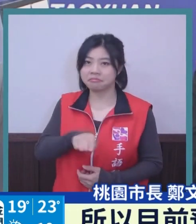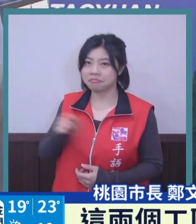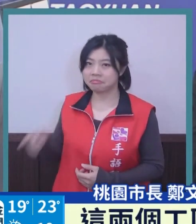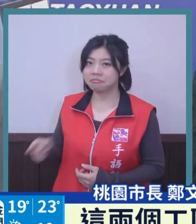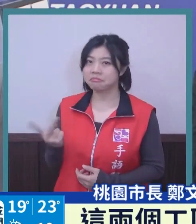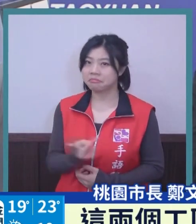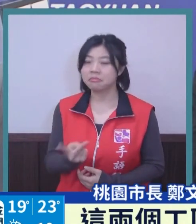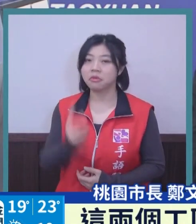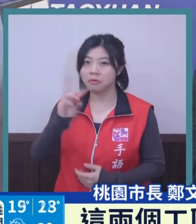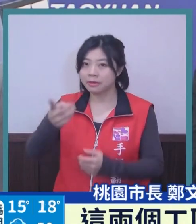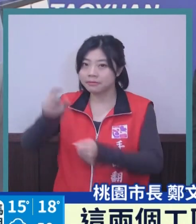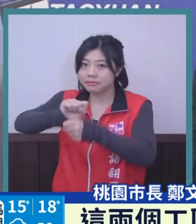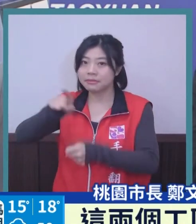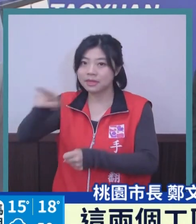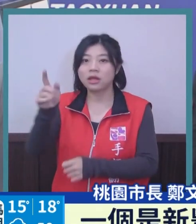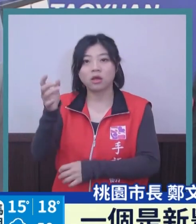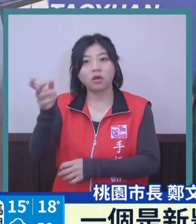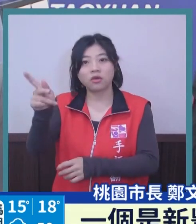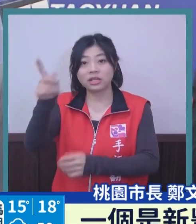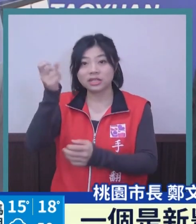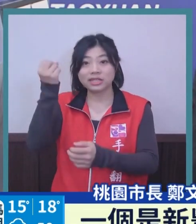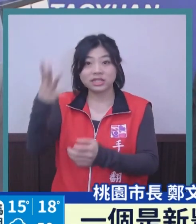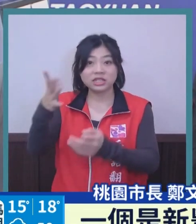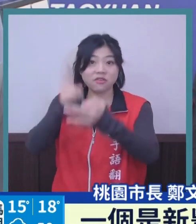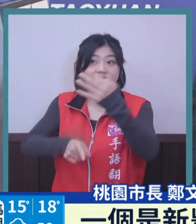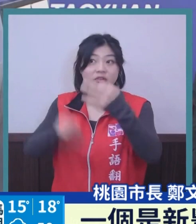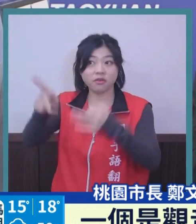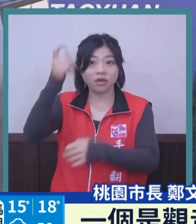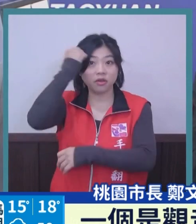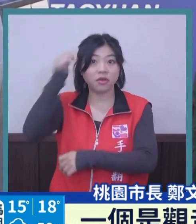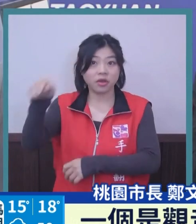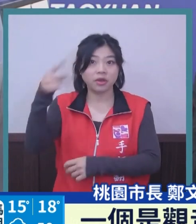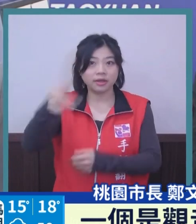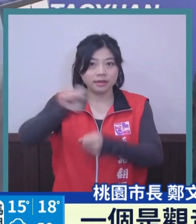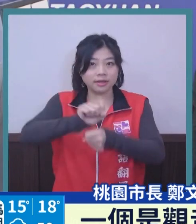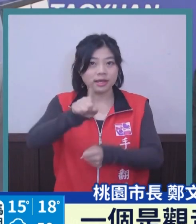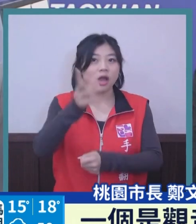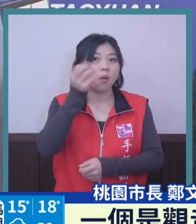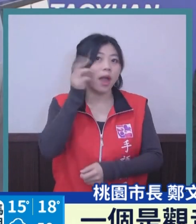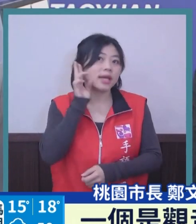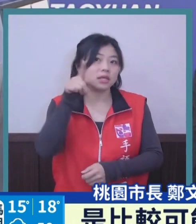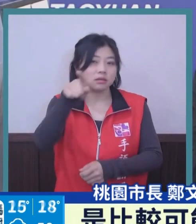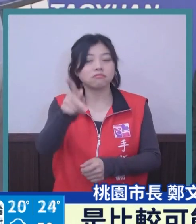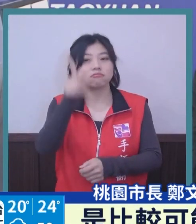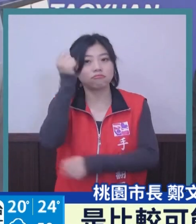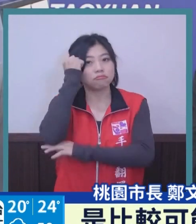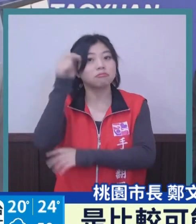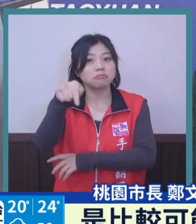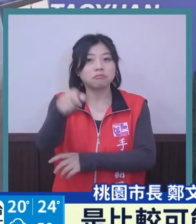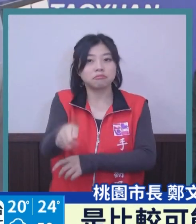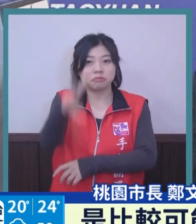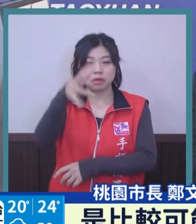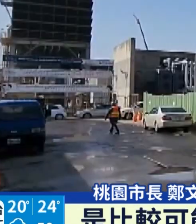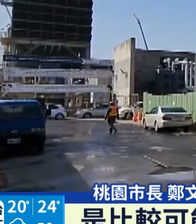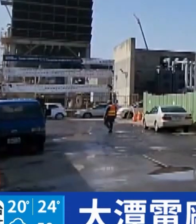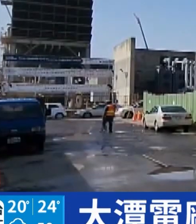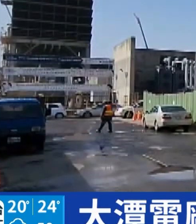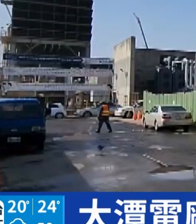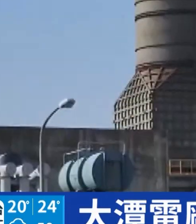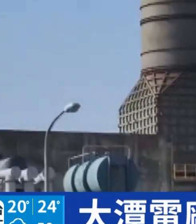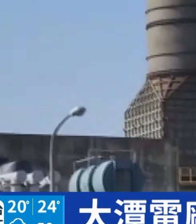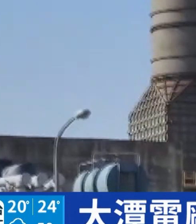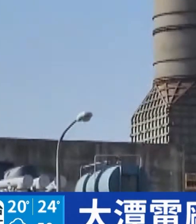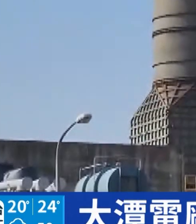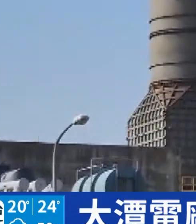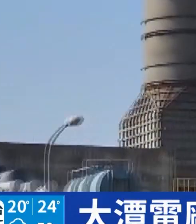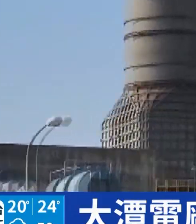宿舍之间，一个是新丰的移工宿舍，一个是观音的移工宿舍，是比较可能的感染来源。 除了一开始